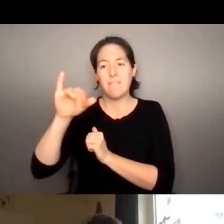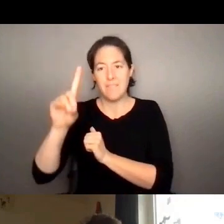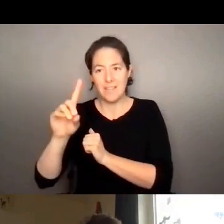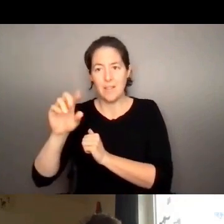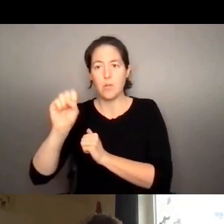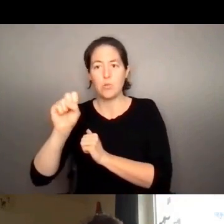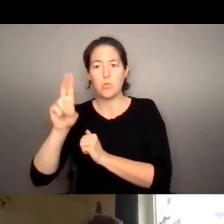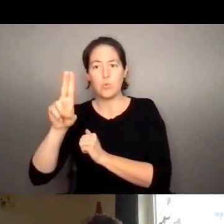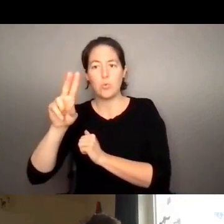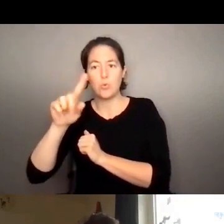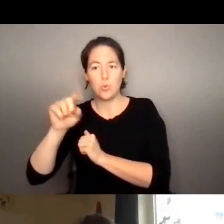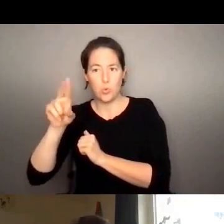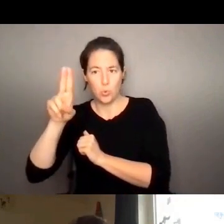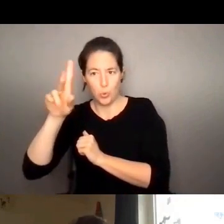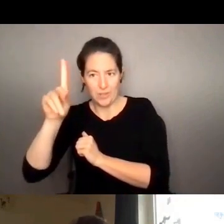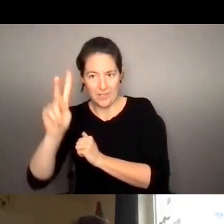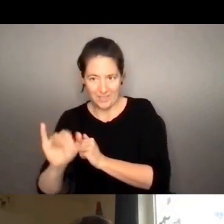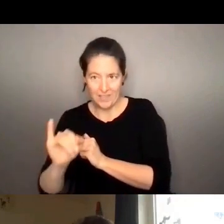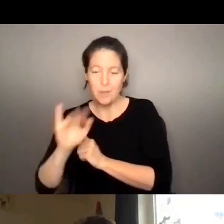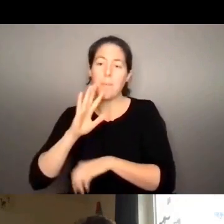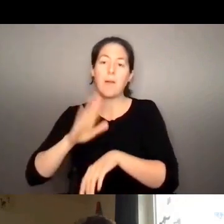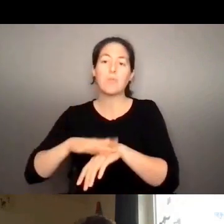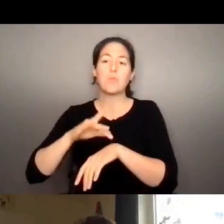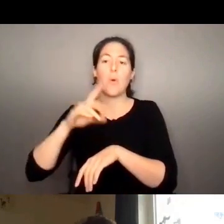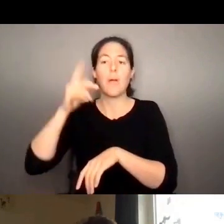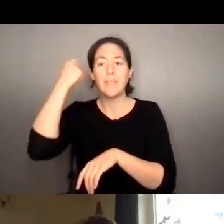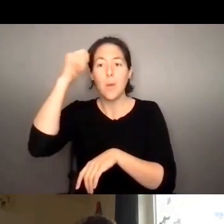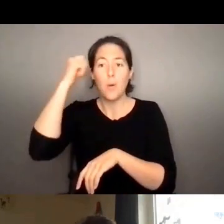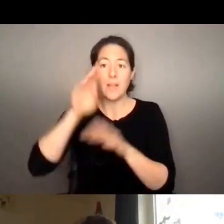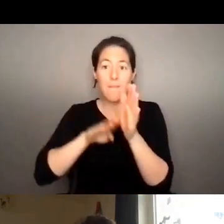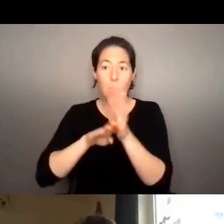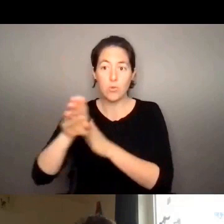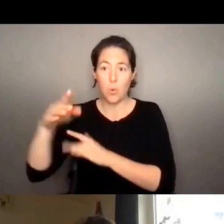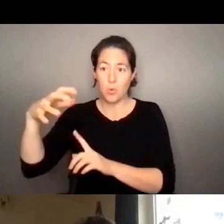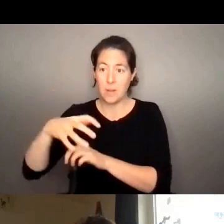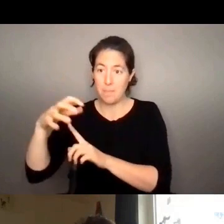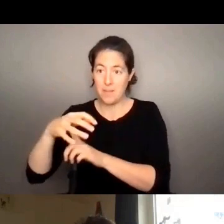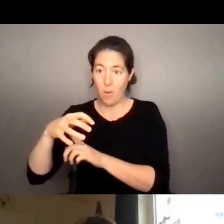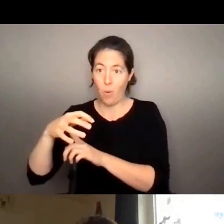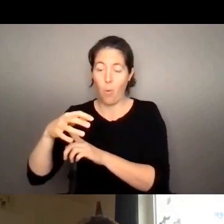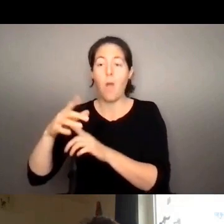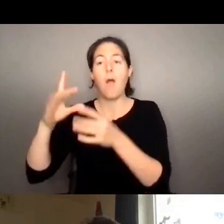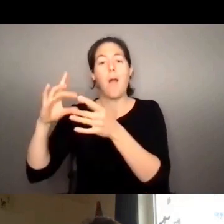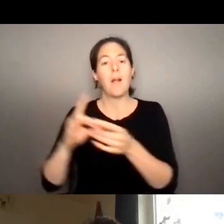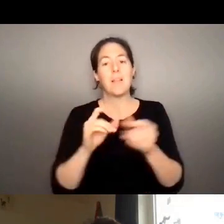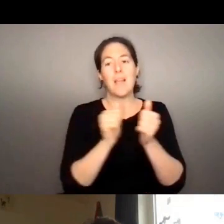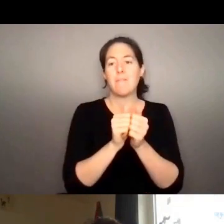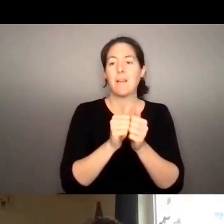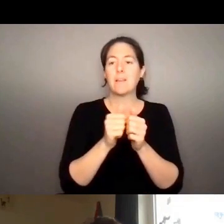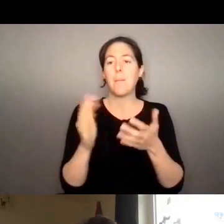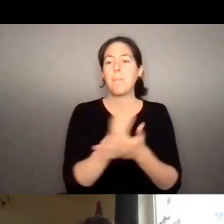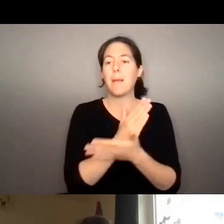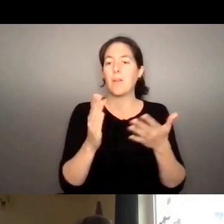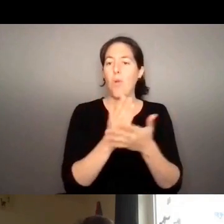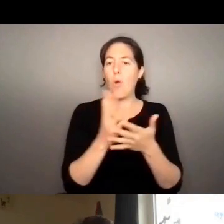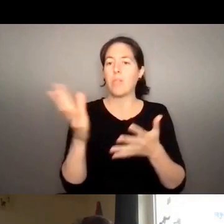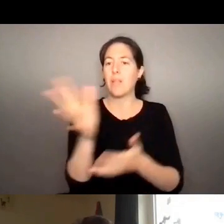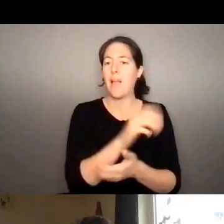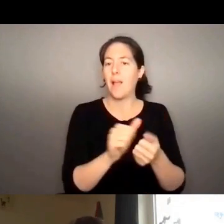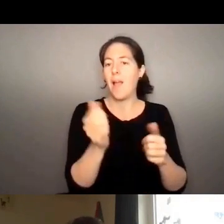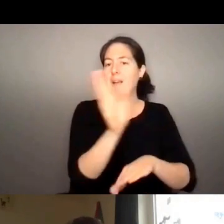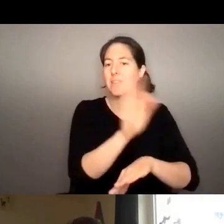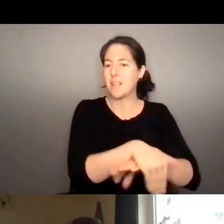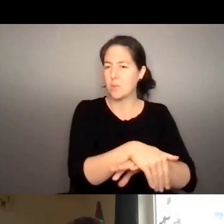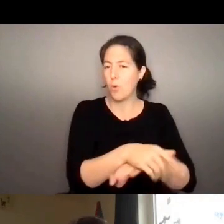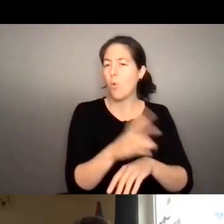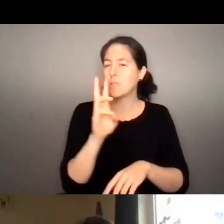de l'évolution des champignons sur la Terre en relation aux grandes phases d'extinction. C'est-à-dire, il y a eu 6 grands